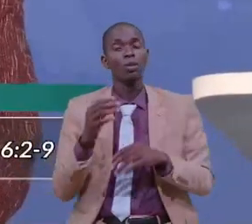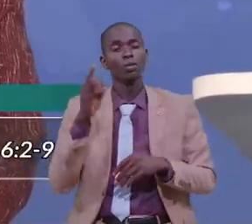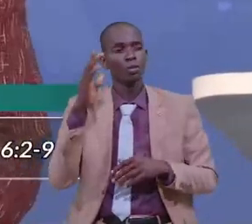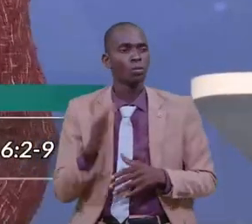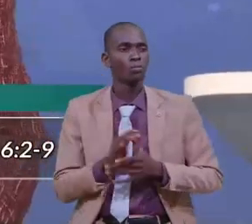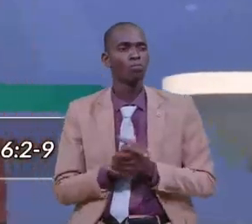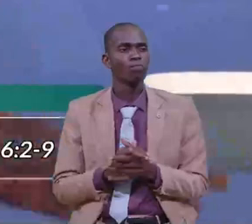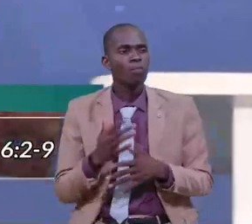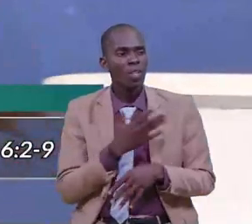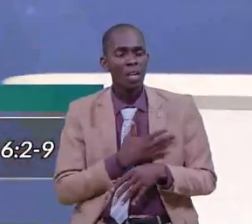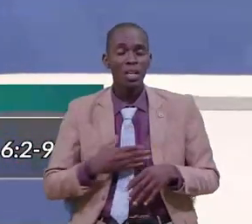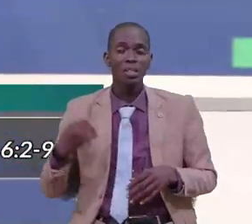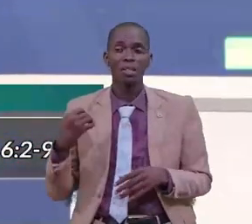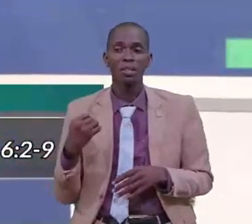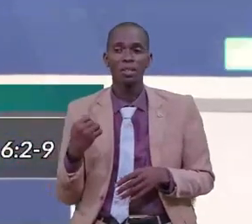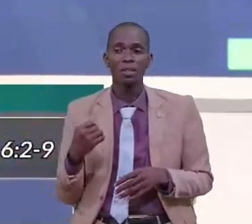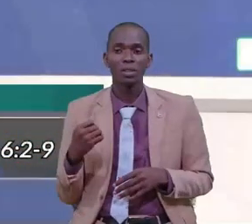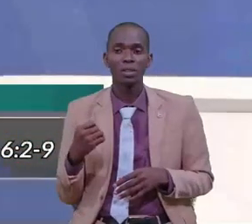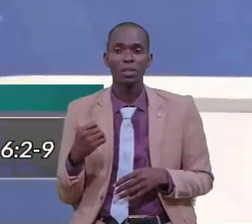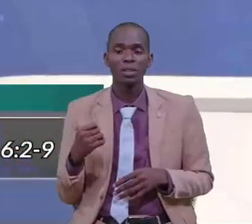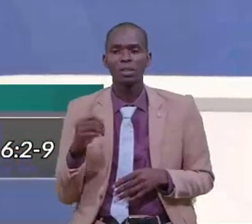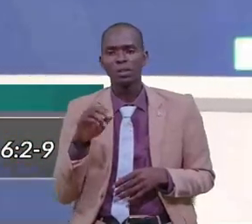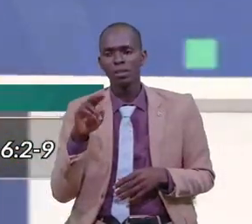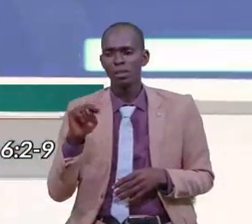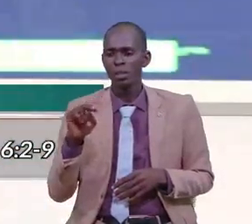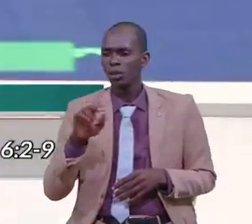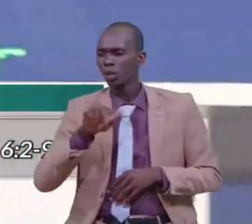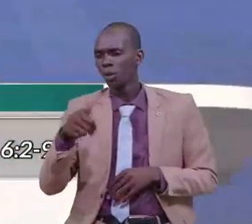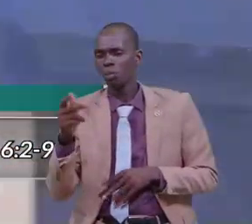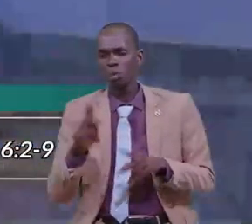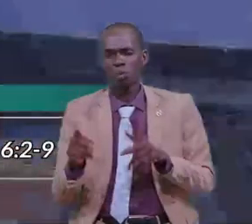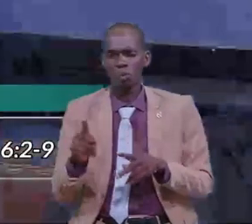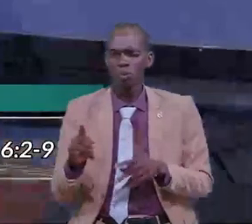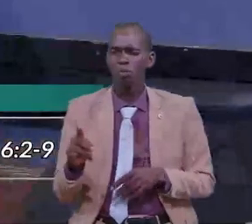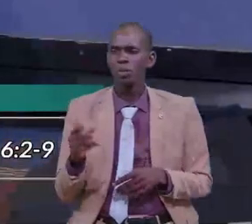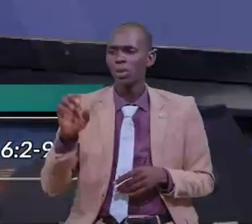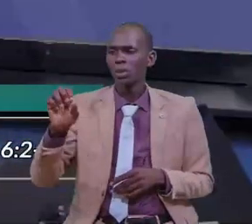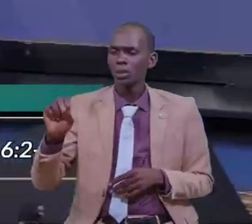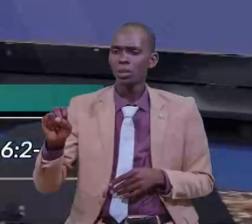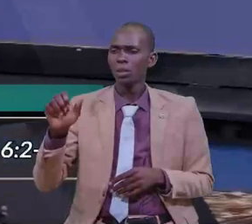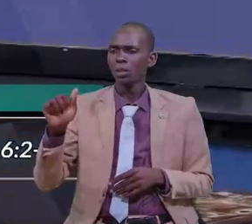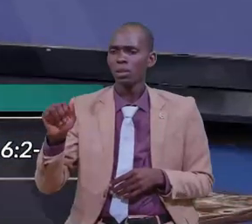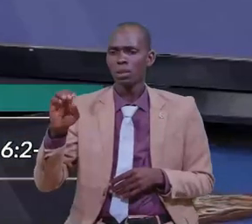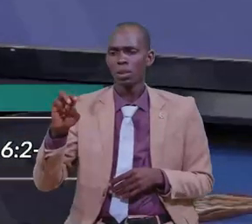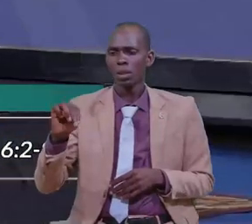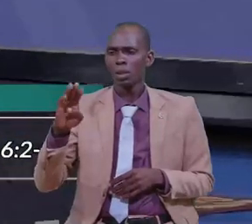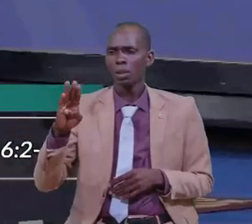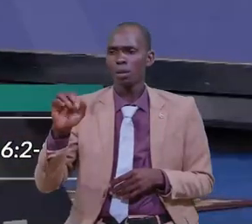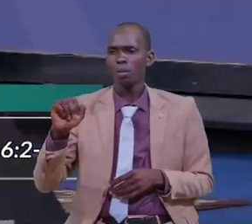Tobia dit, qu'est-ce qu'il fait? Sambala dit, qu'est-ce qu'il fait? Il dit,